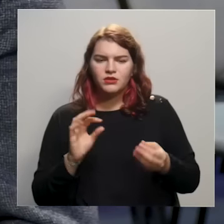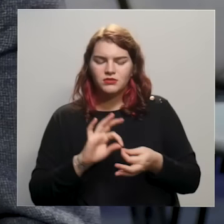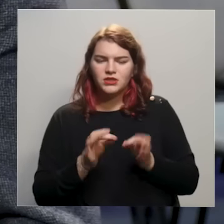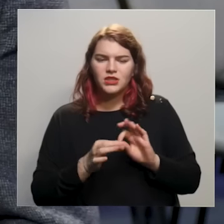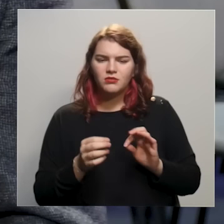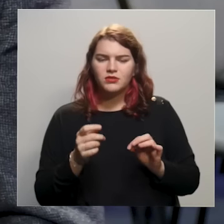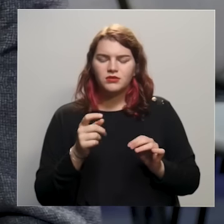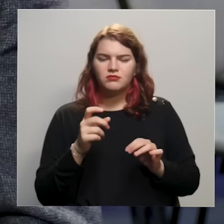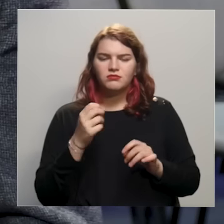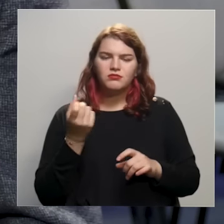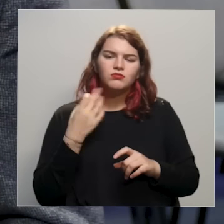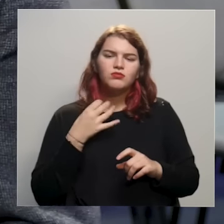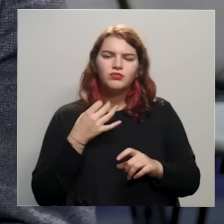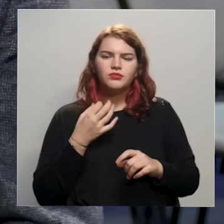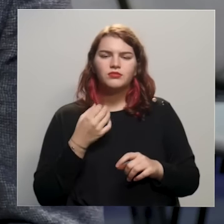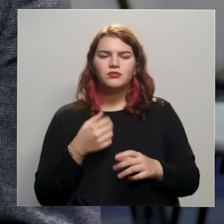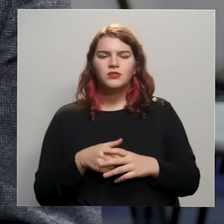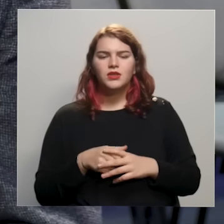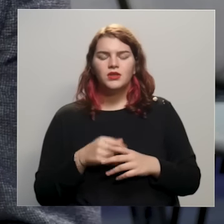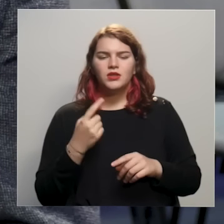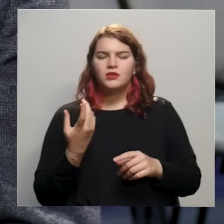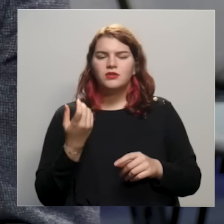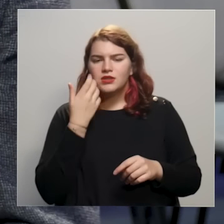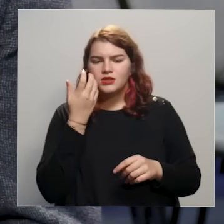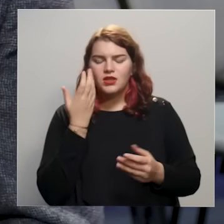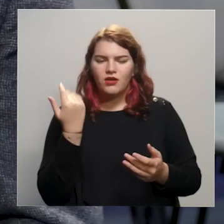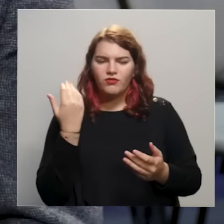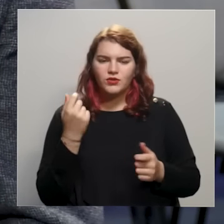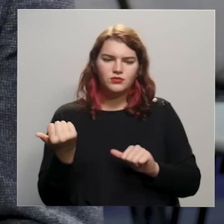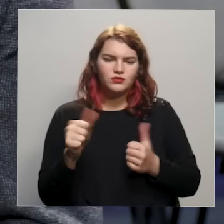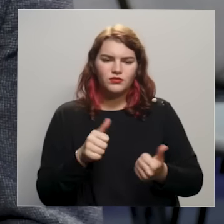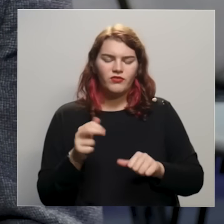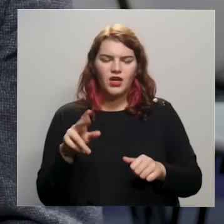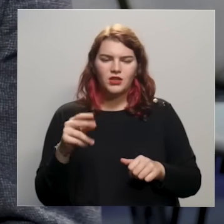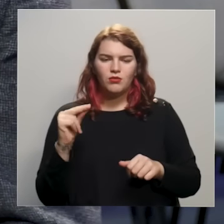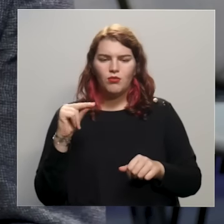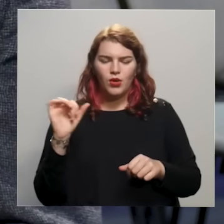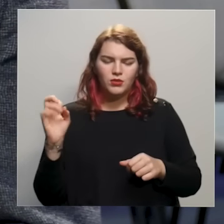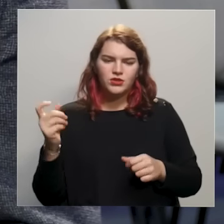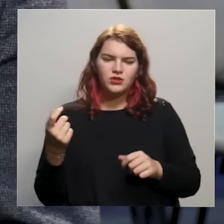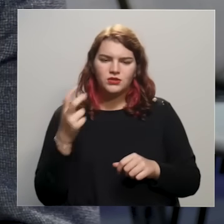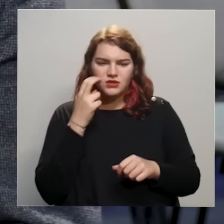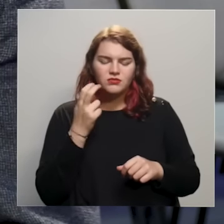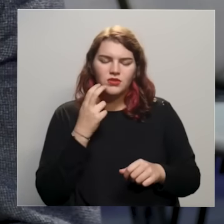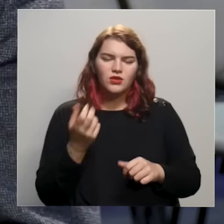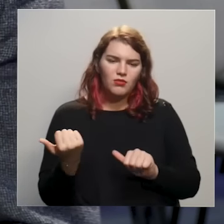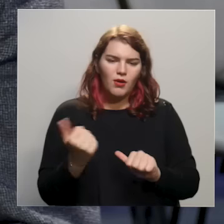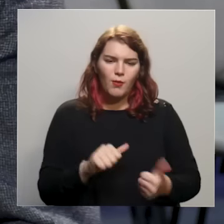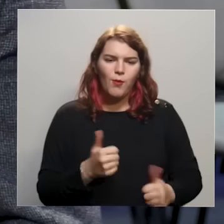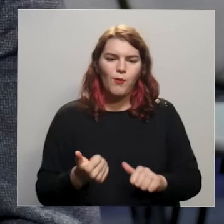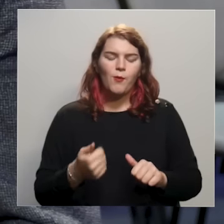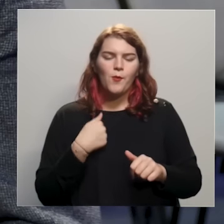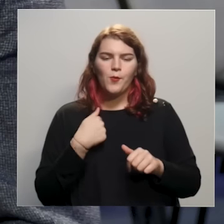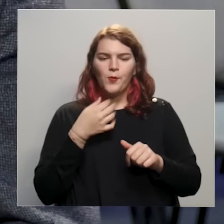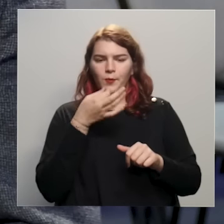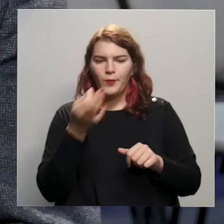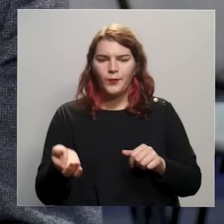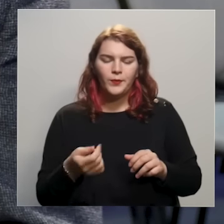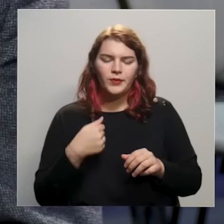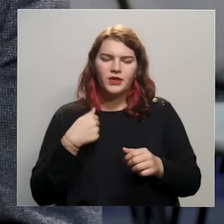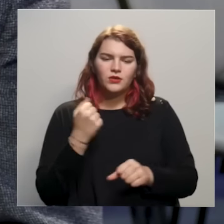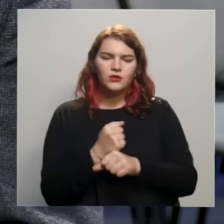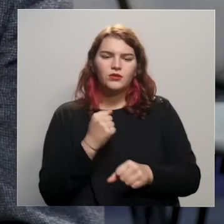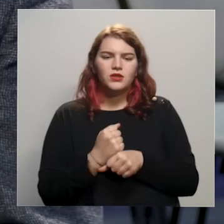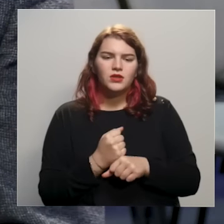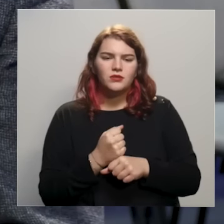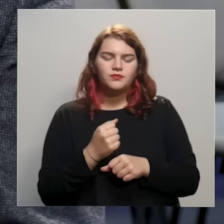da. Dar când am fost botezat, că mă opresc puțin aici, fratele Poplăceanu de la Sibiu m-a botezat și a spus așa, lucram la